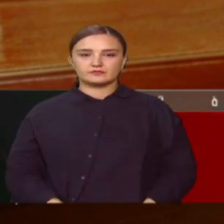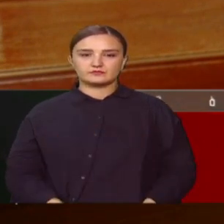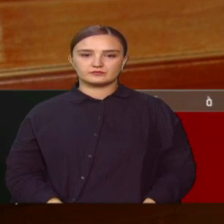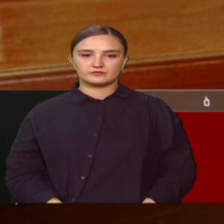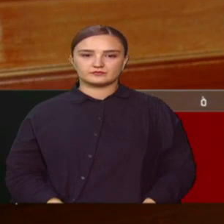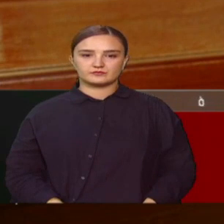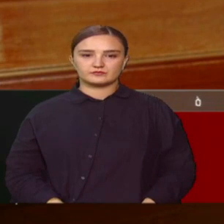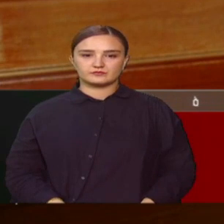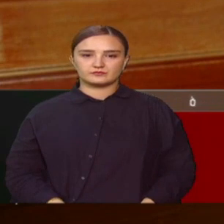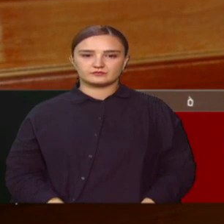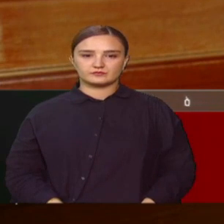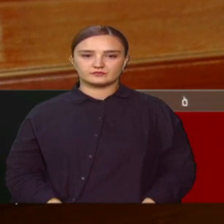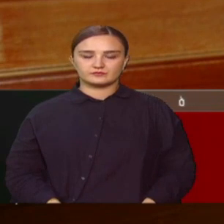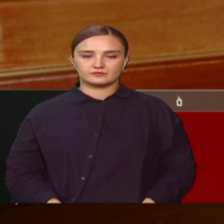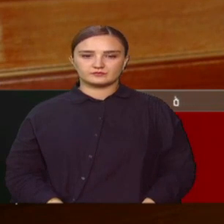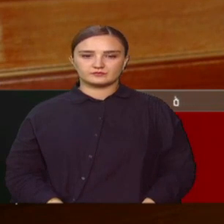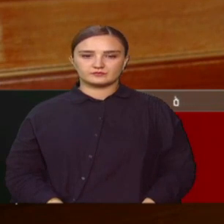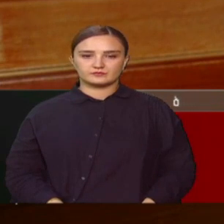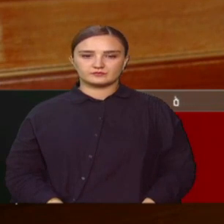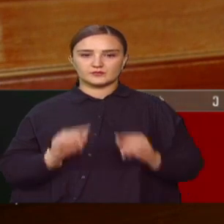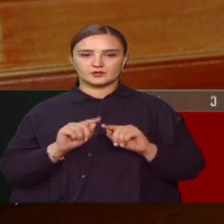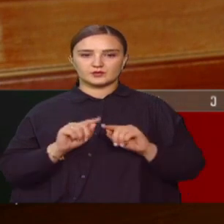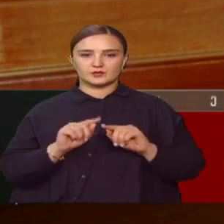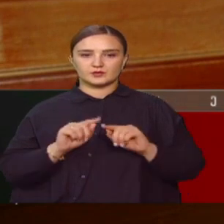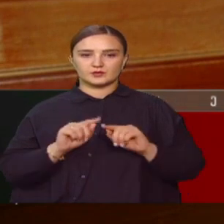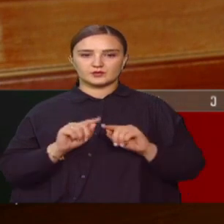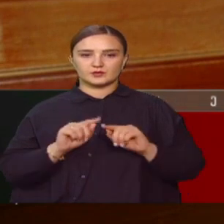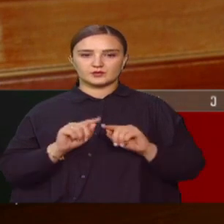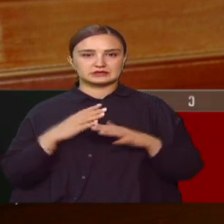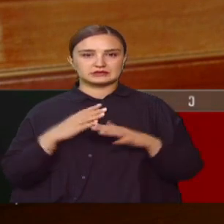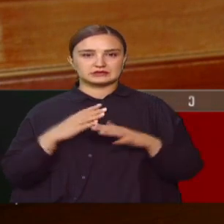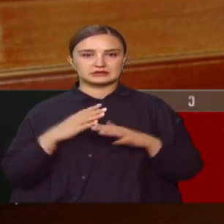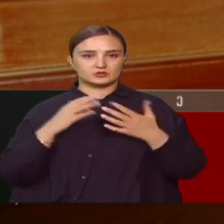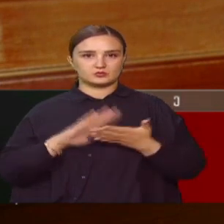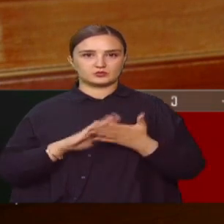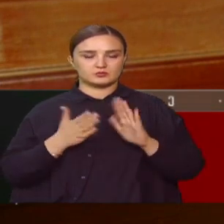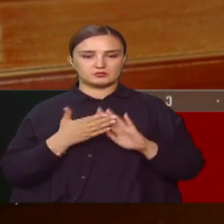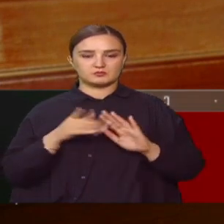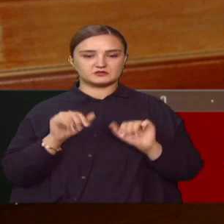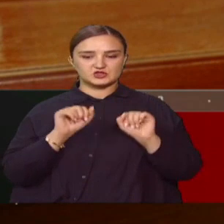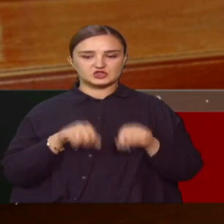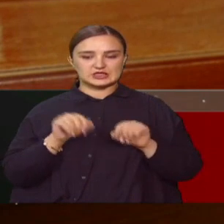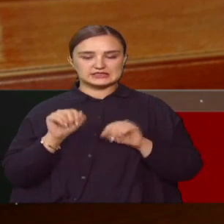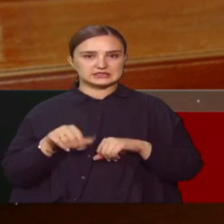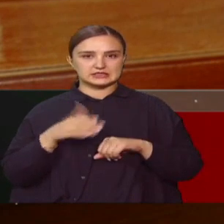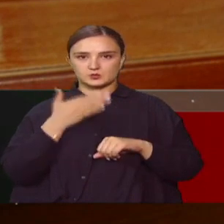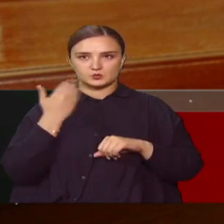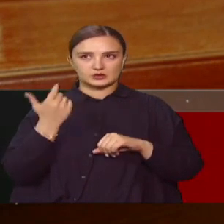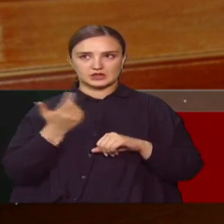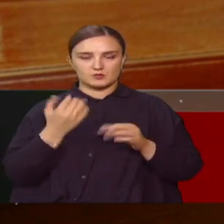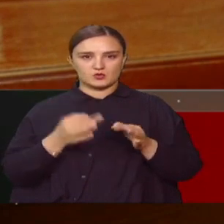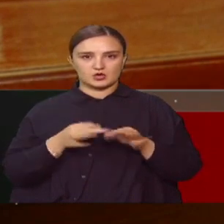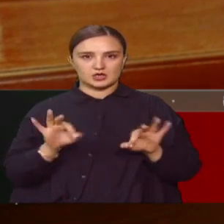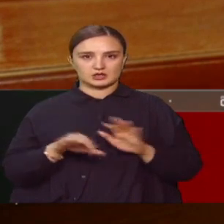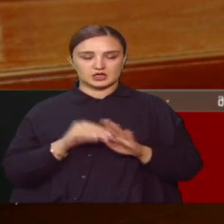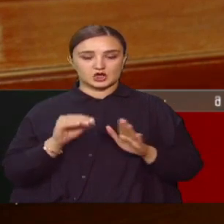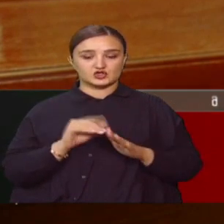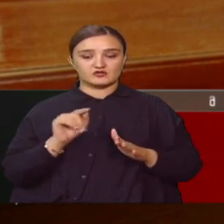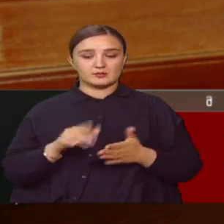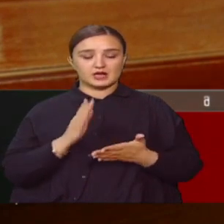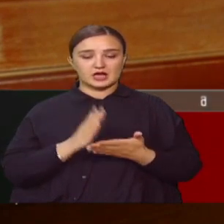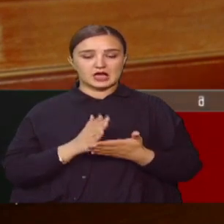ეს ოპოზიცია სამწუხაროდ არის იმ მდგომარეობაში რომ არანაირი შანსი არ აქვს დემოკრატიული არჩევნებისა აქვს რაღაცა